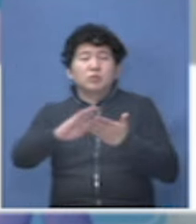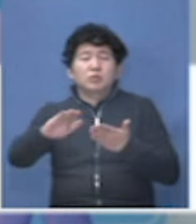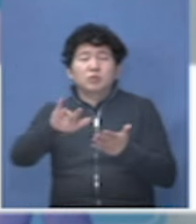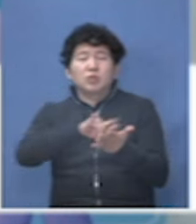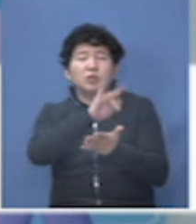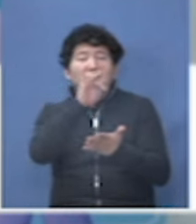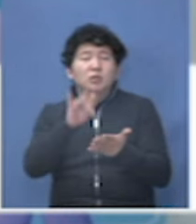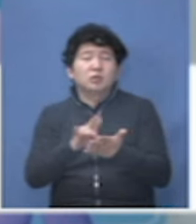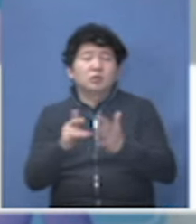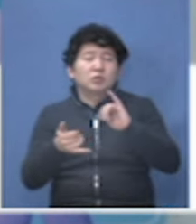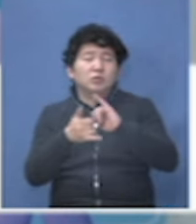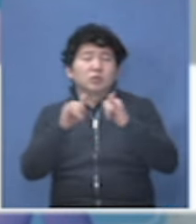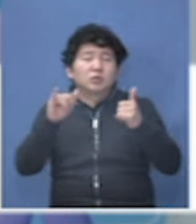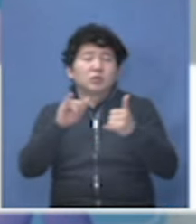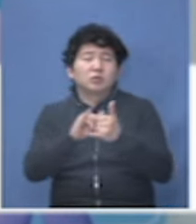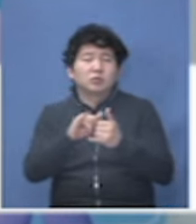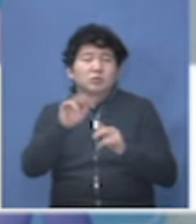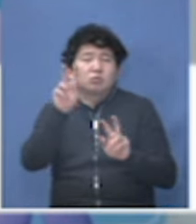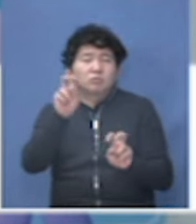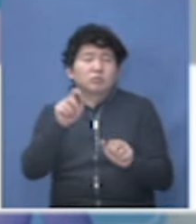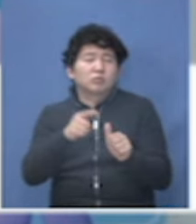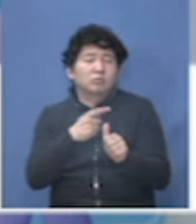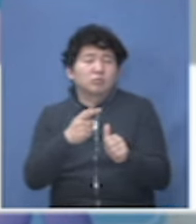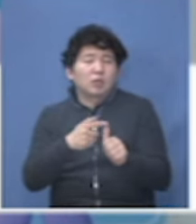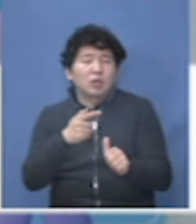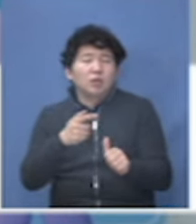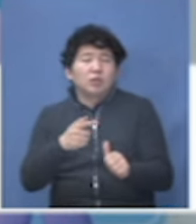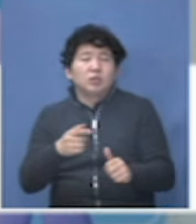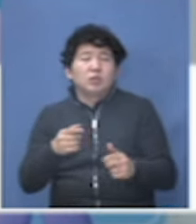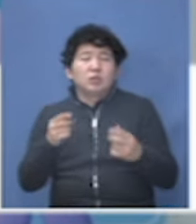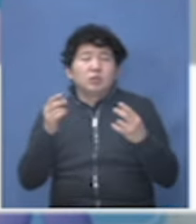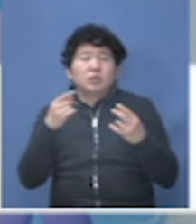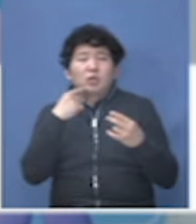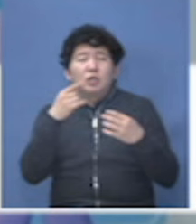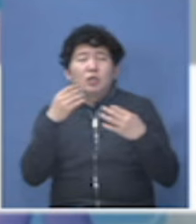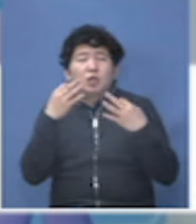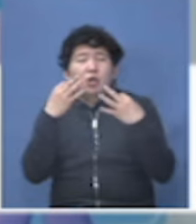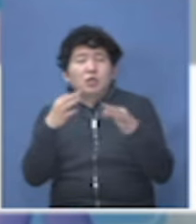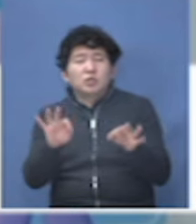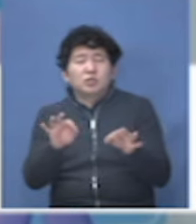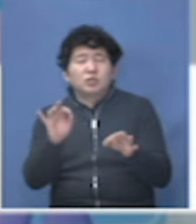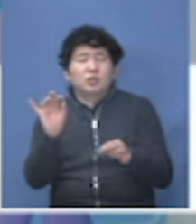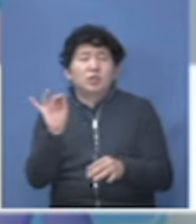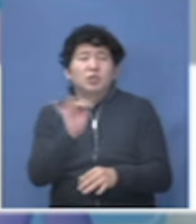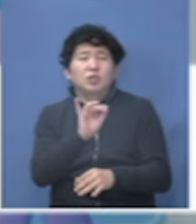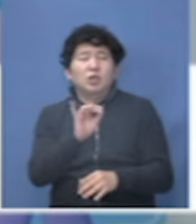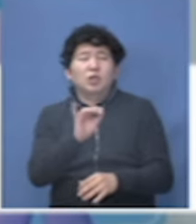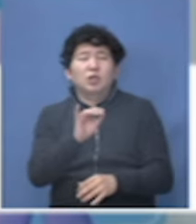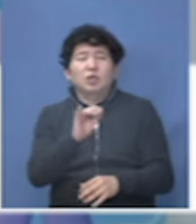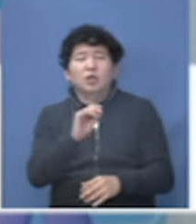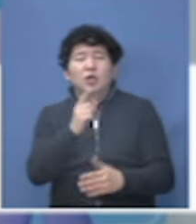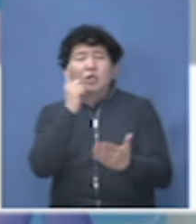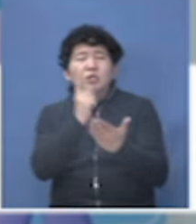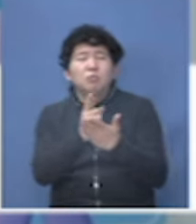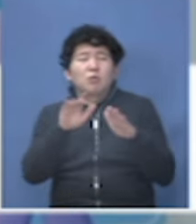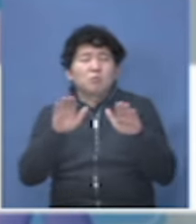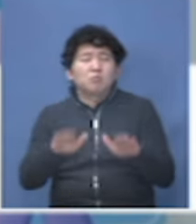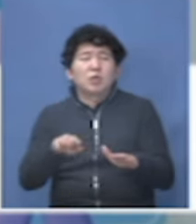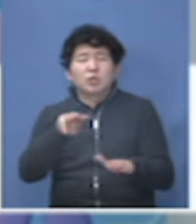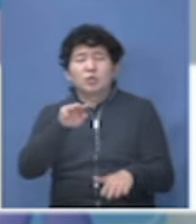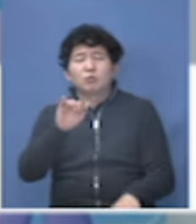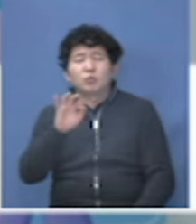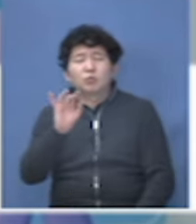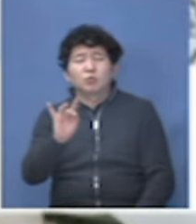деп аталатын қосымша әзірледік. Қосымша арқылы әр тұрғын қай жерде рұқсатсыз қоқыс төгілген жөнде хабар бере алады.